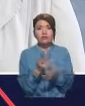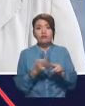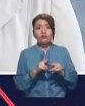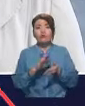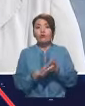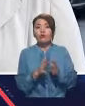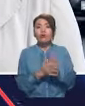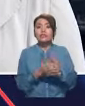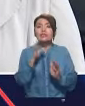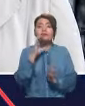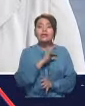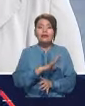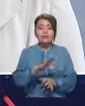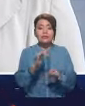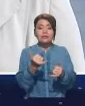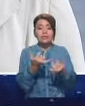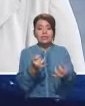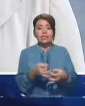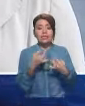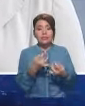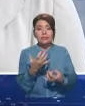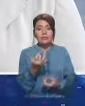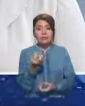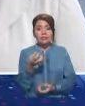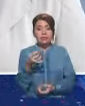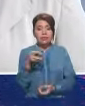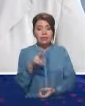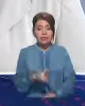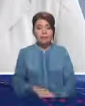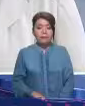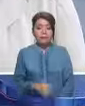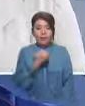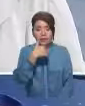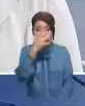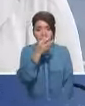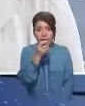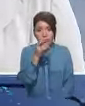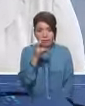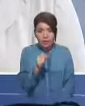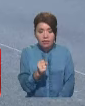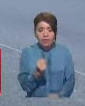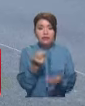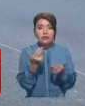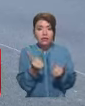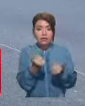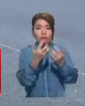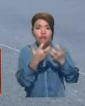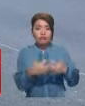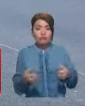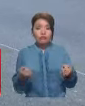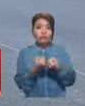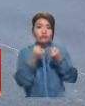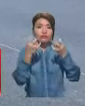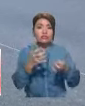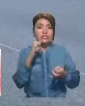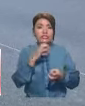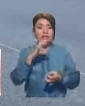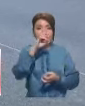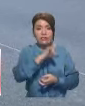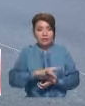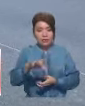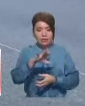на севере страны, расскажет моя коллега Анастасия Дроняк. Спасибо, Яна. Неутешительная статистика с ДТП и на севере страны. По